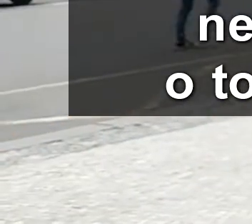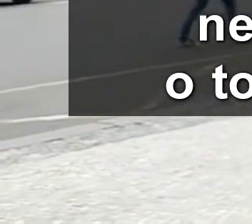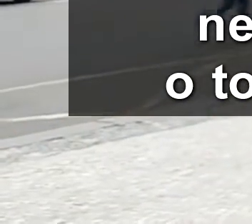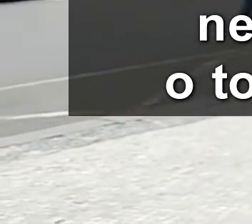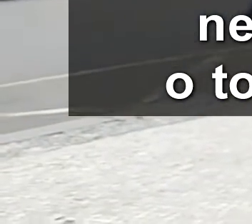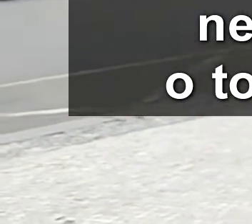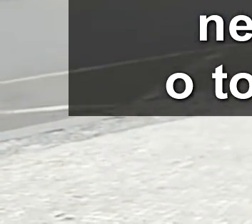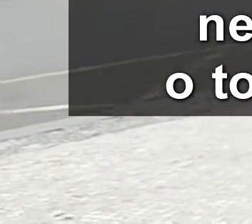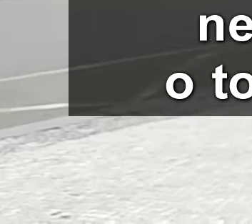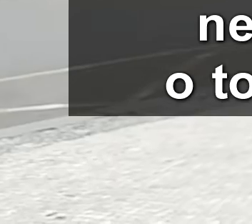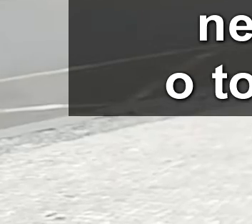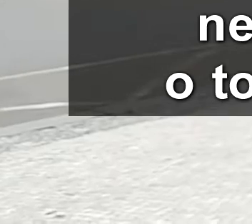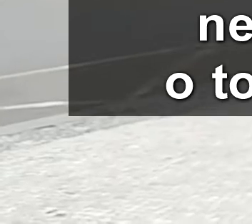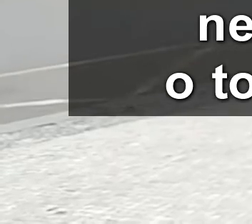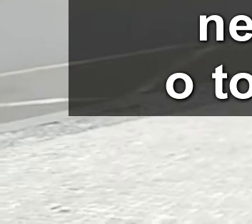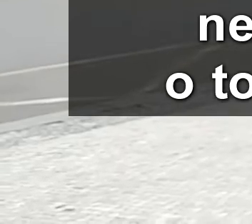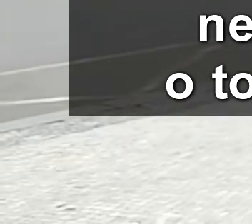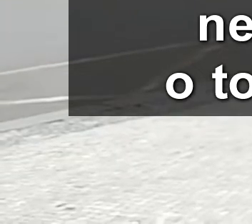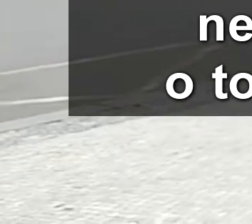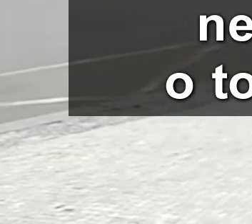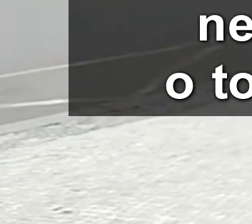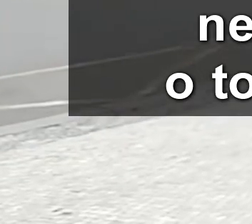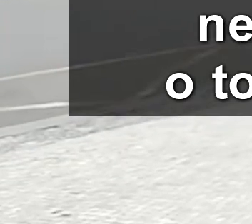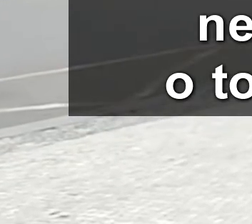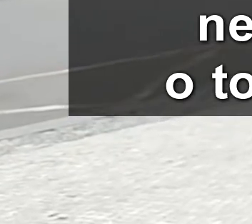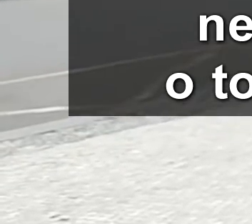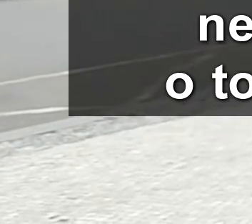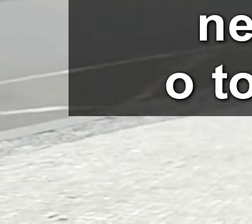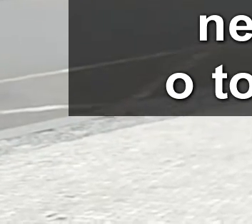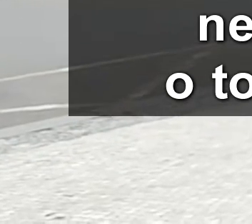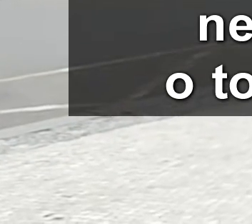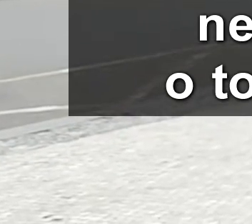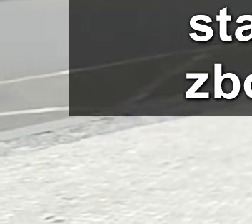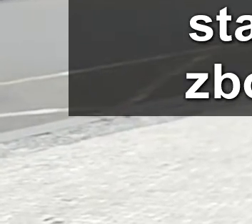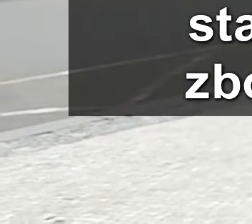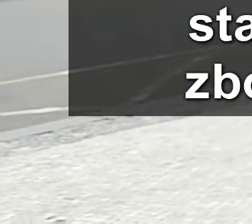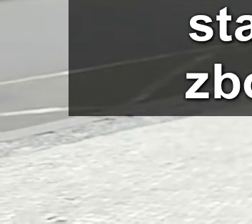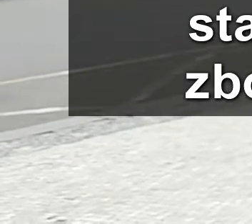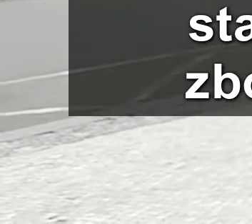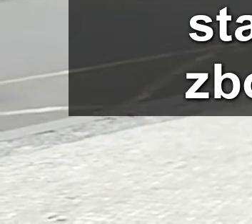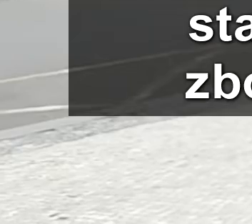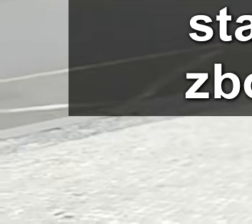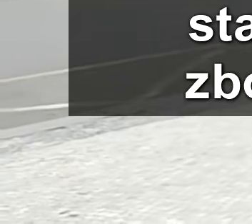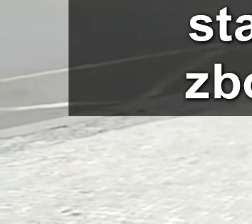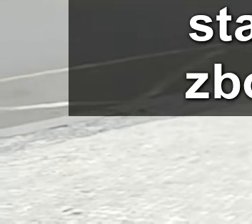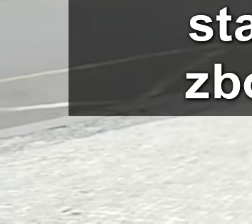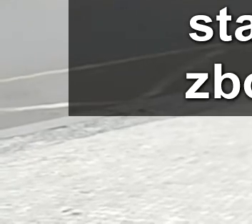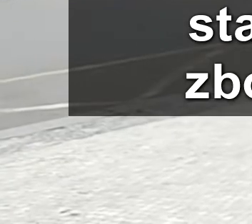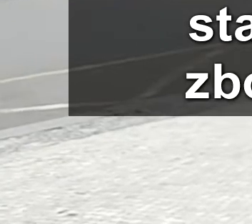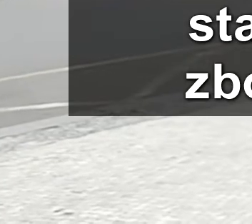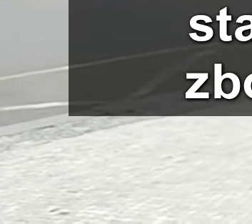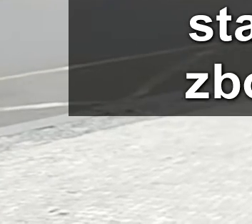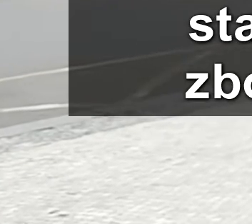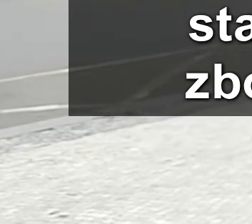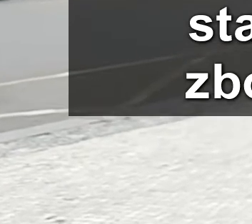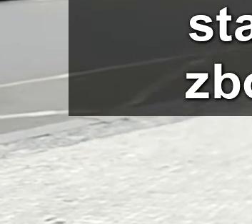a tady bych se určitě nebál o to, aby nás roboti nahradili. I kdyby se to stalo, tak